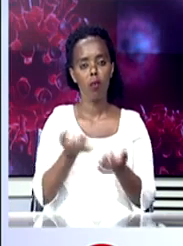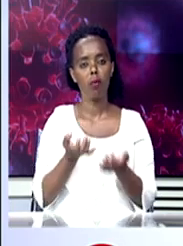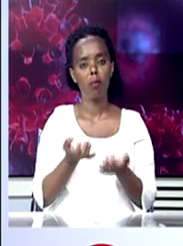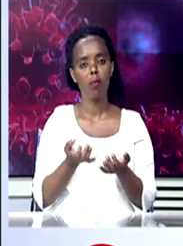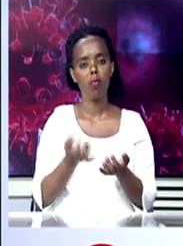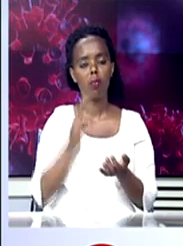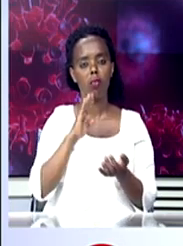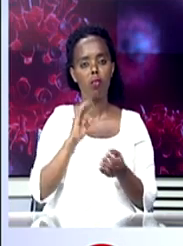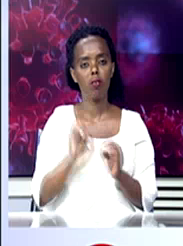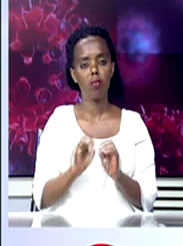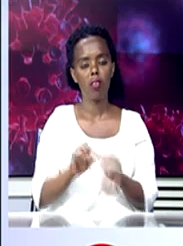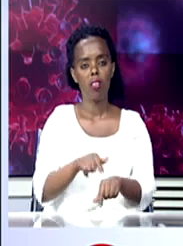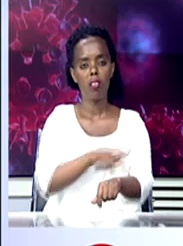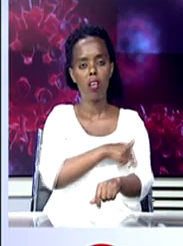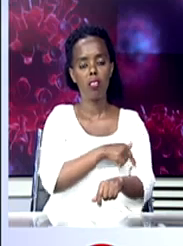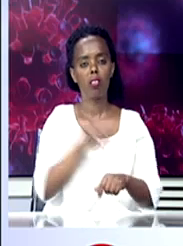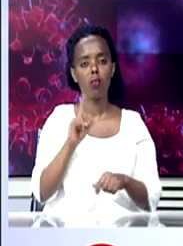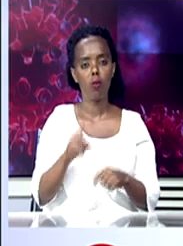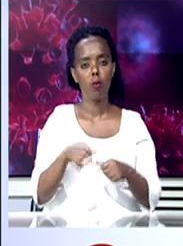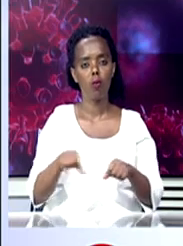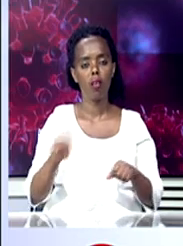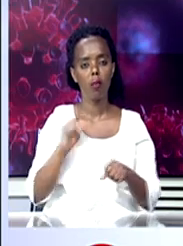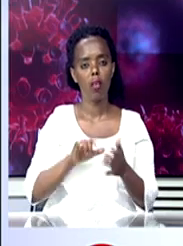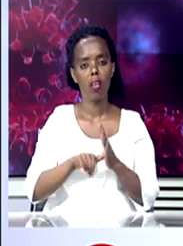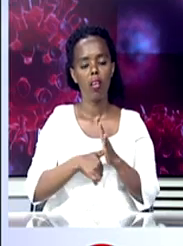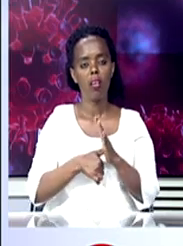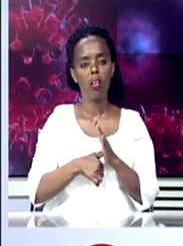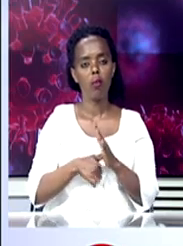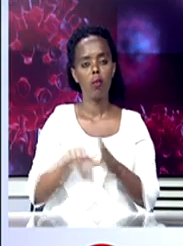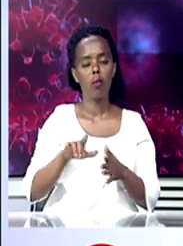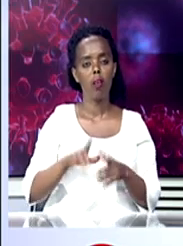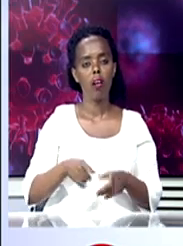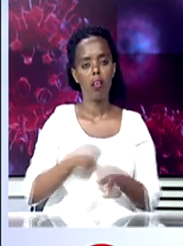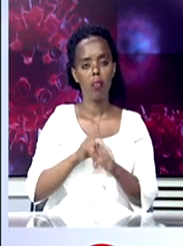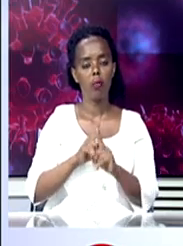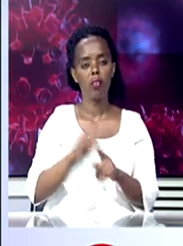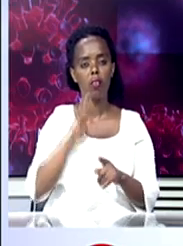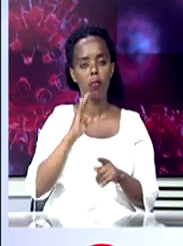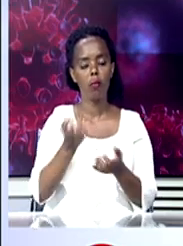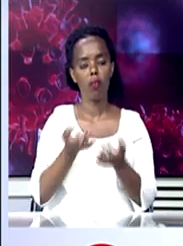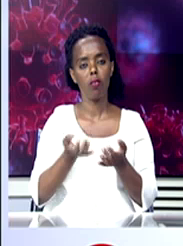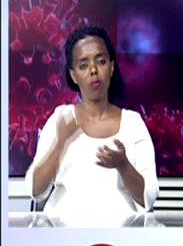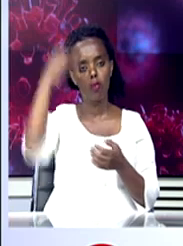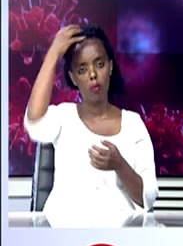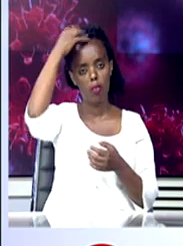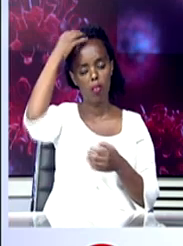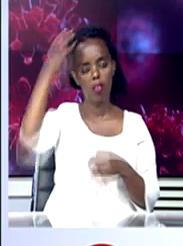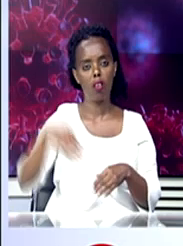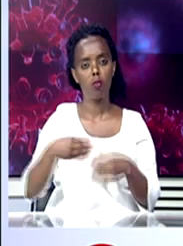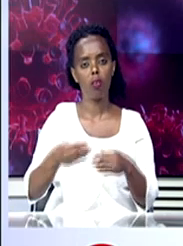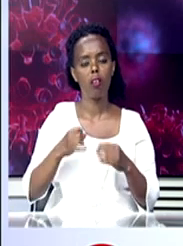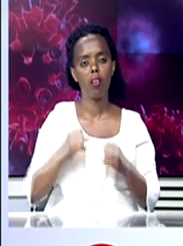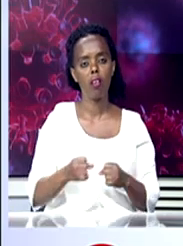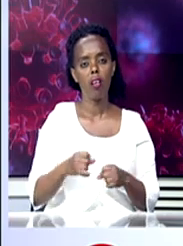eddo kaminjuru. Saat itu kudeme bishan bita teh kanjirat uko tebulan nijer. Isa kanaf motumman halakamin bishan ini leh Yesu akadan